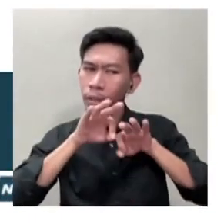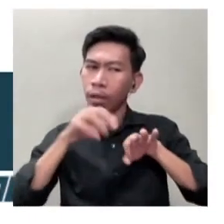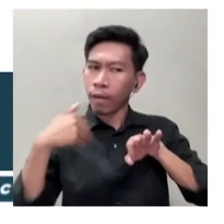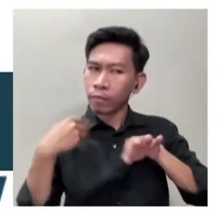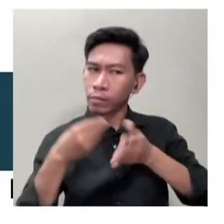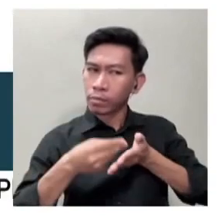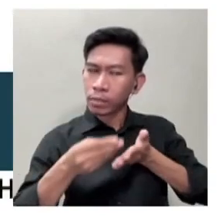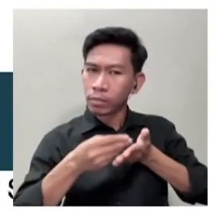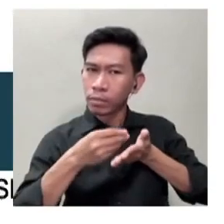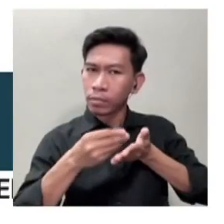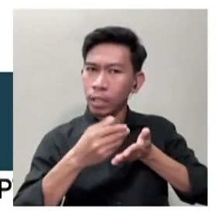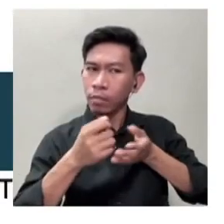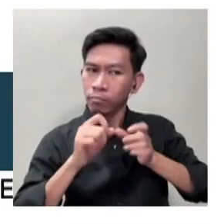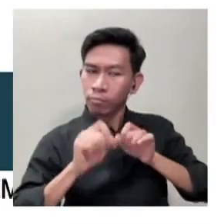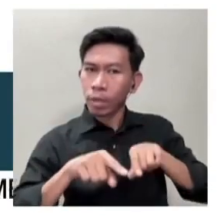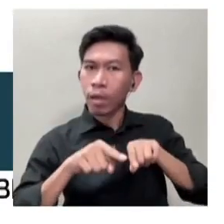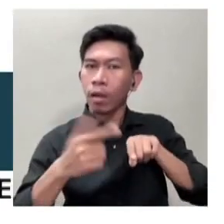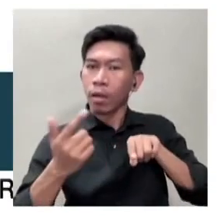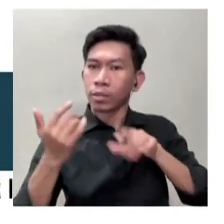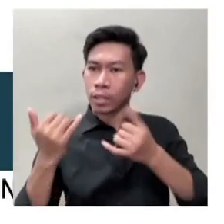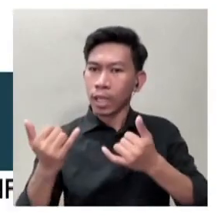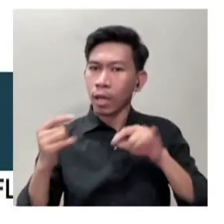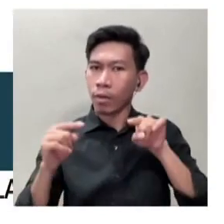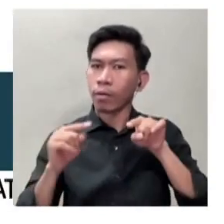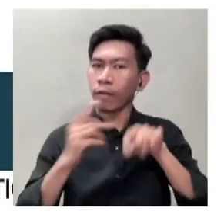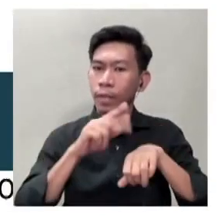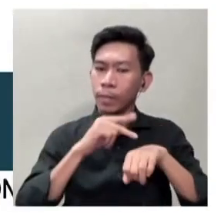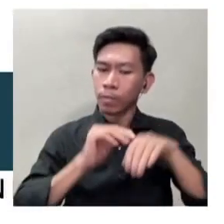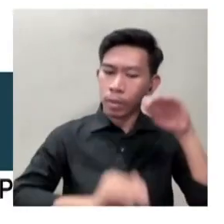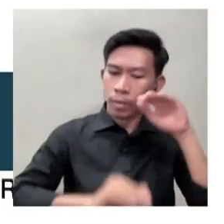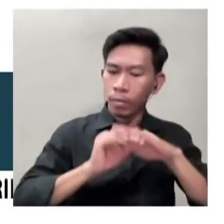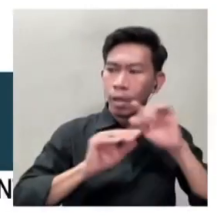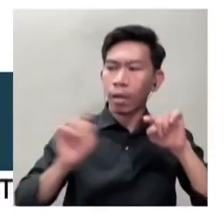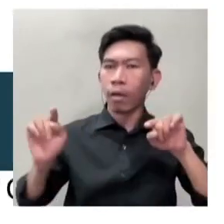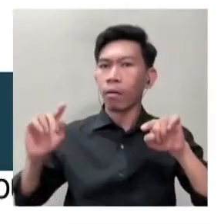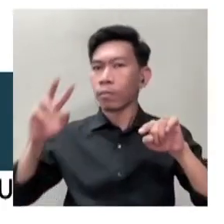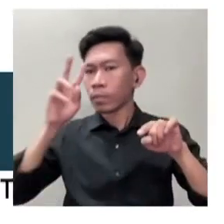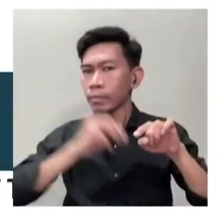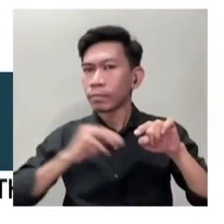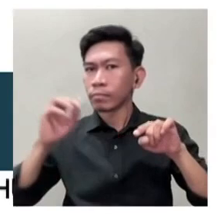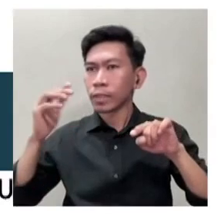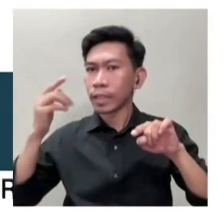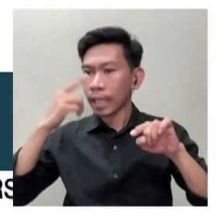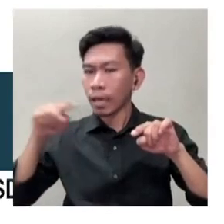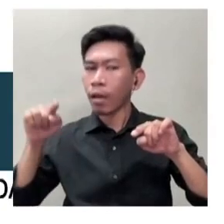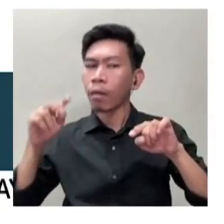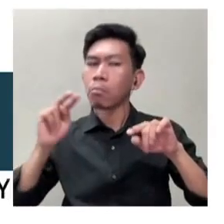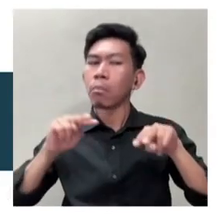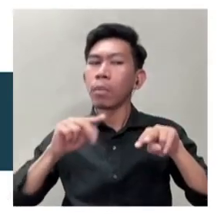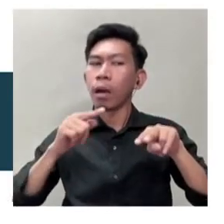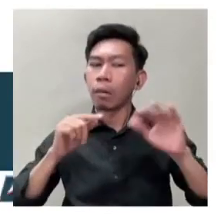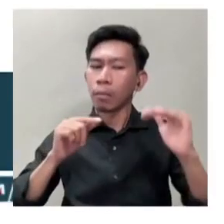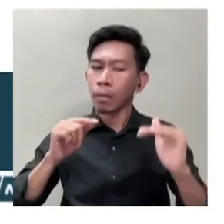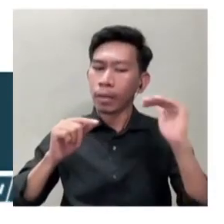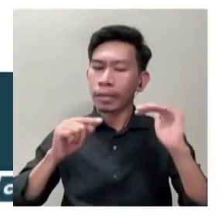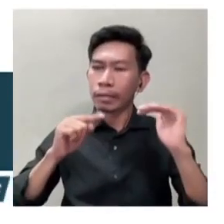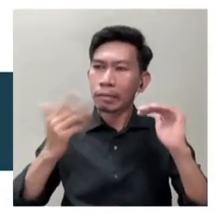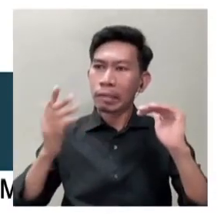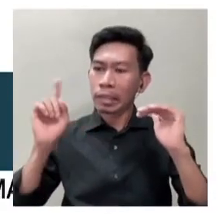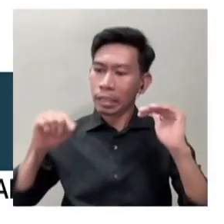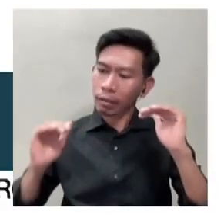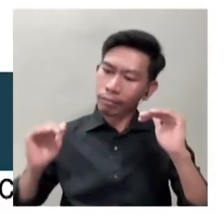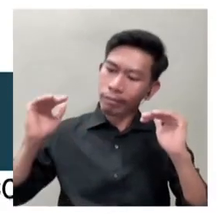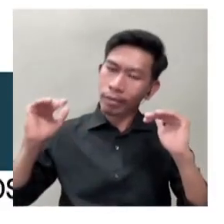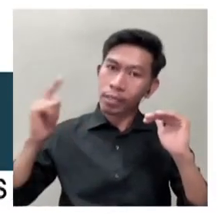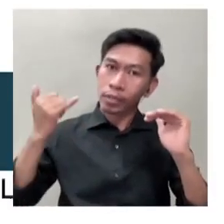sinyales sa kanila na hanggang dito lang ang kaya ng Pilipinas. And therefore, sa inyo po, sa pananaw ninyo,